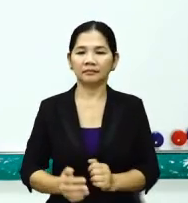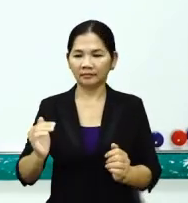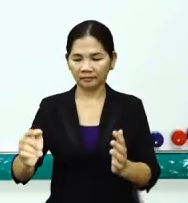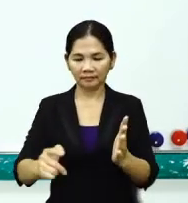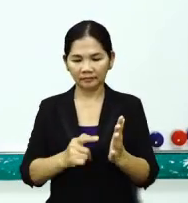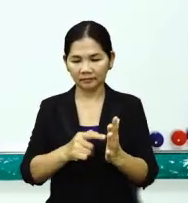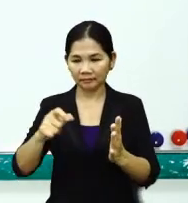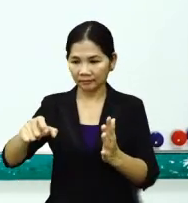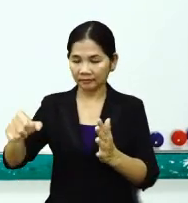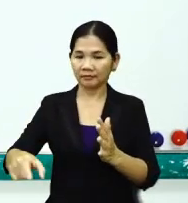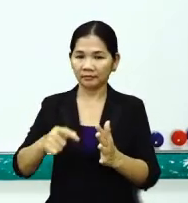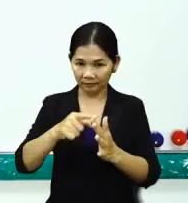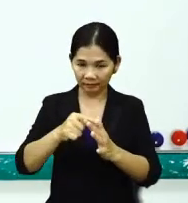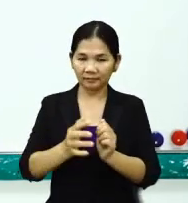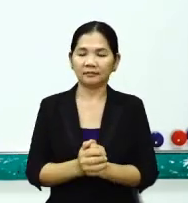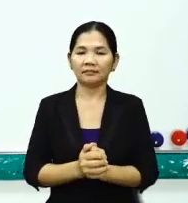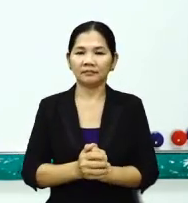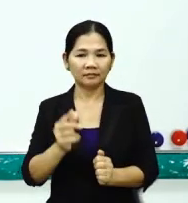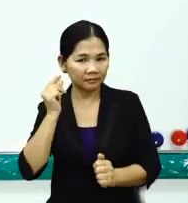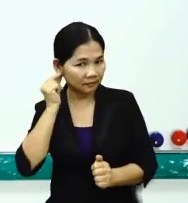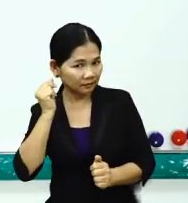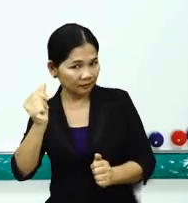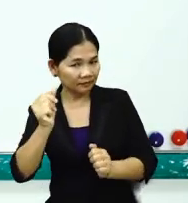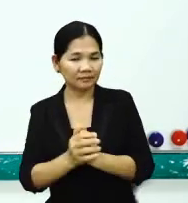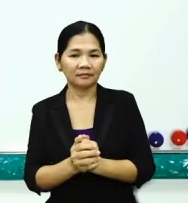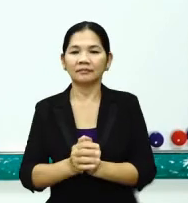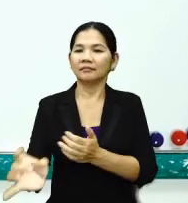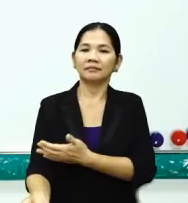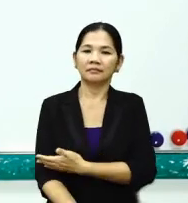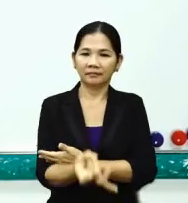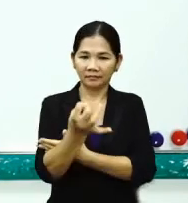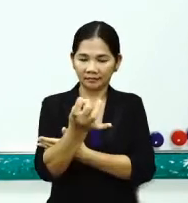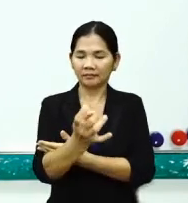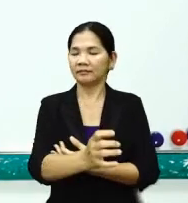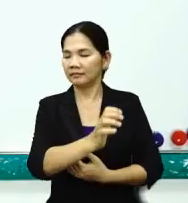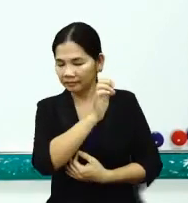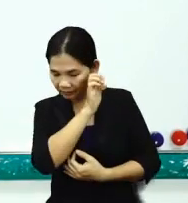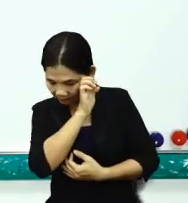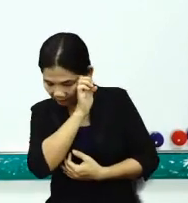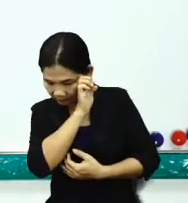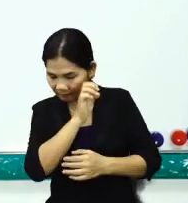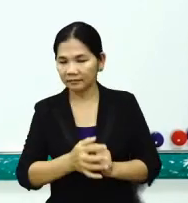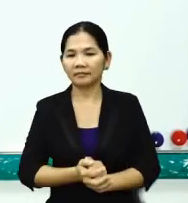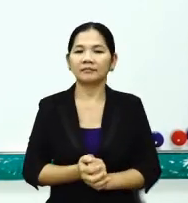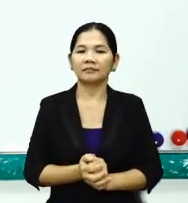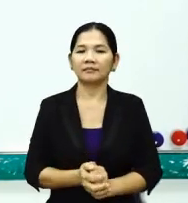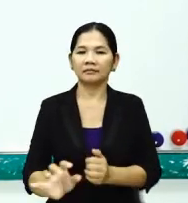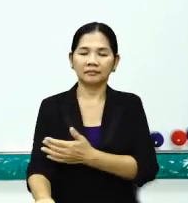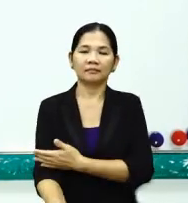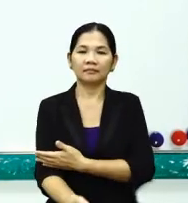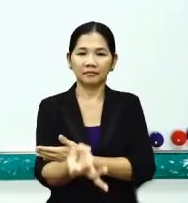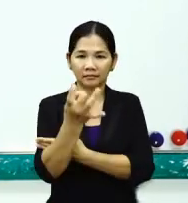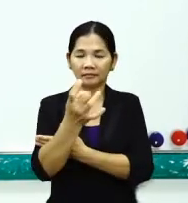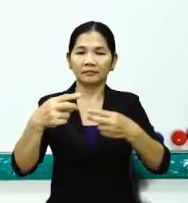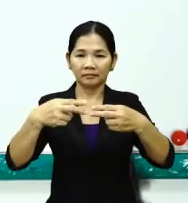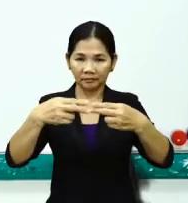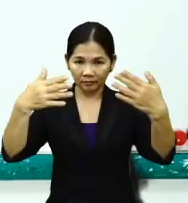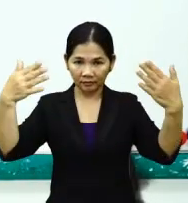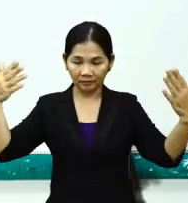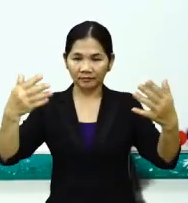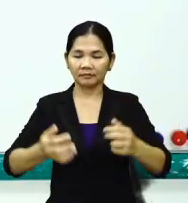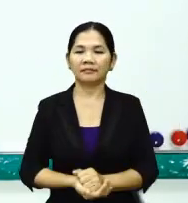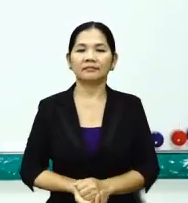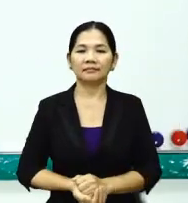phí nâng mặt đáy cọc bí nịch trí tăng bí pro lùm